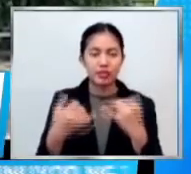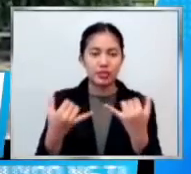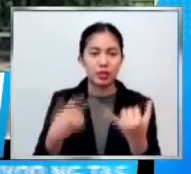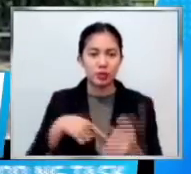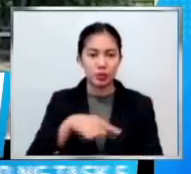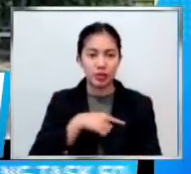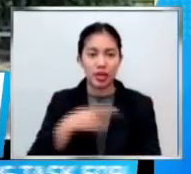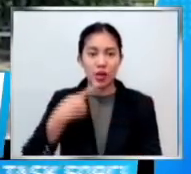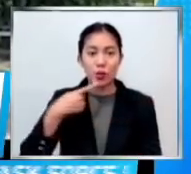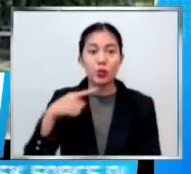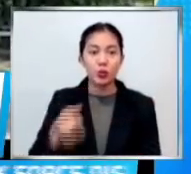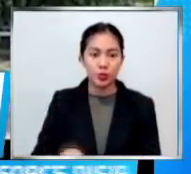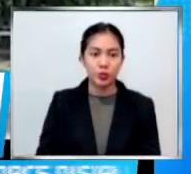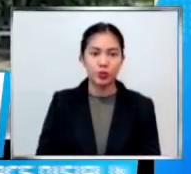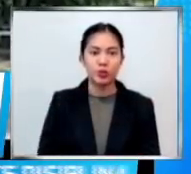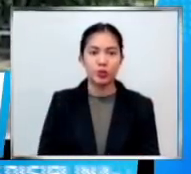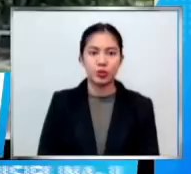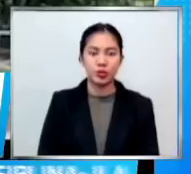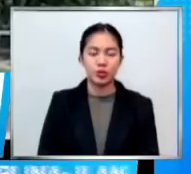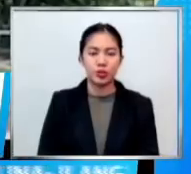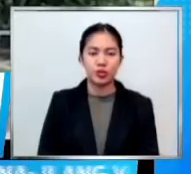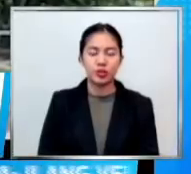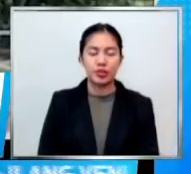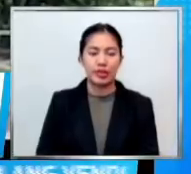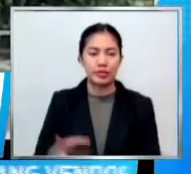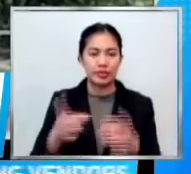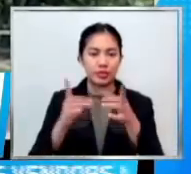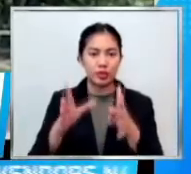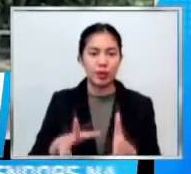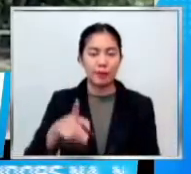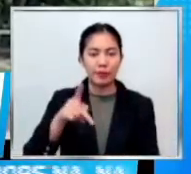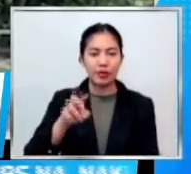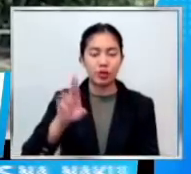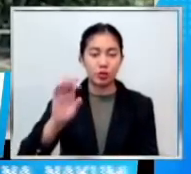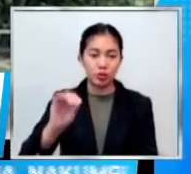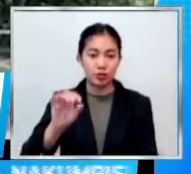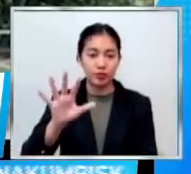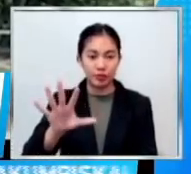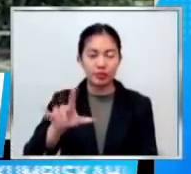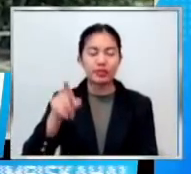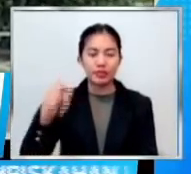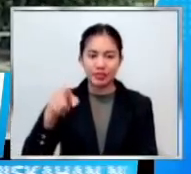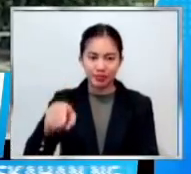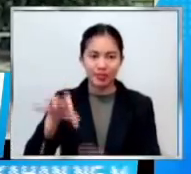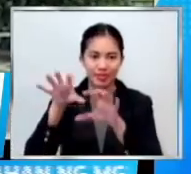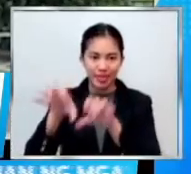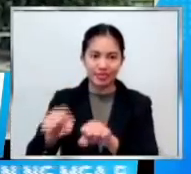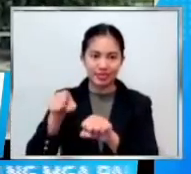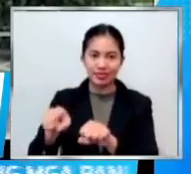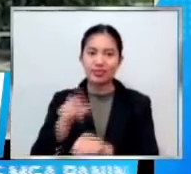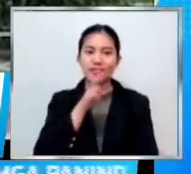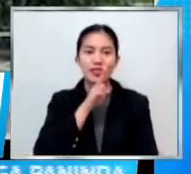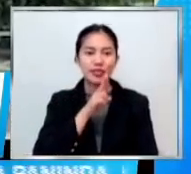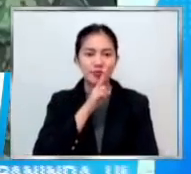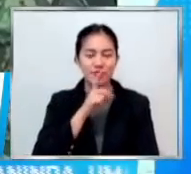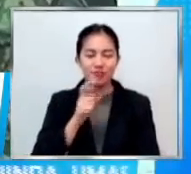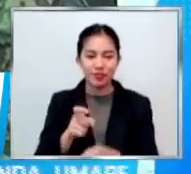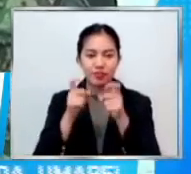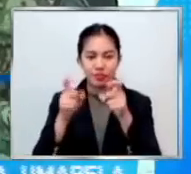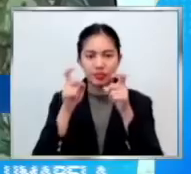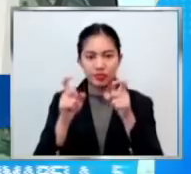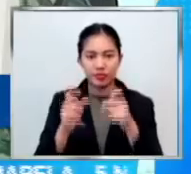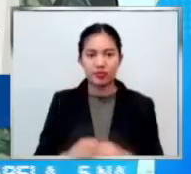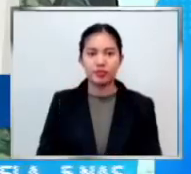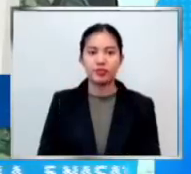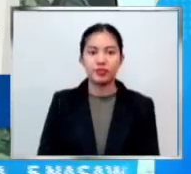ng kautosan sa regional director ng PRO5 na kilalanin at hulihin ang sino mang nasa likod nito sa lalong madaling panahon.